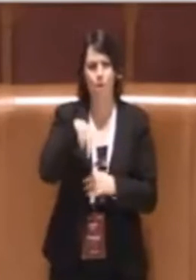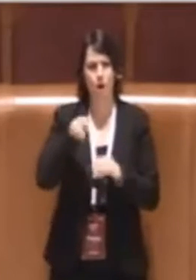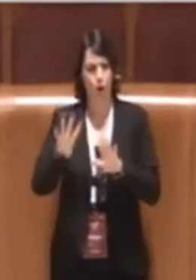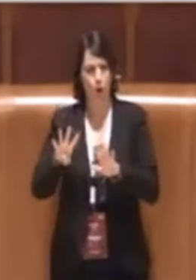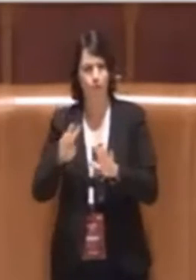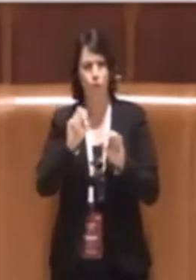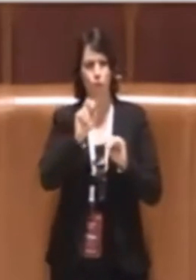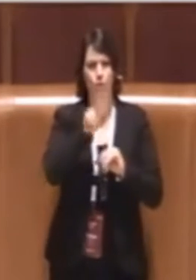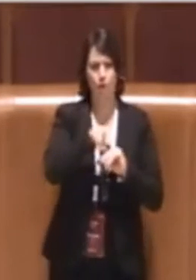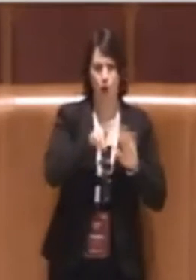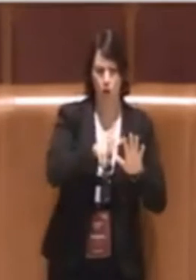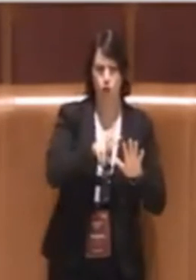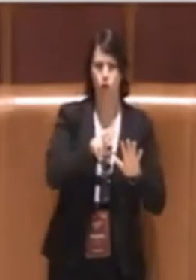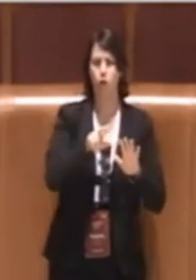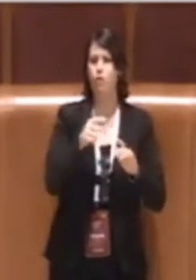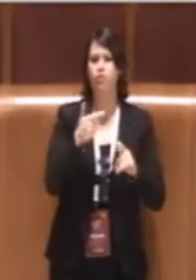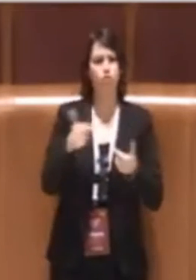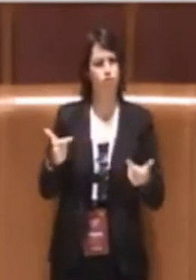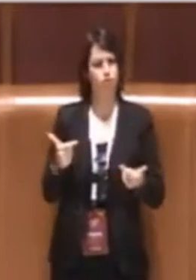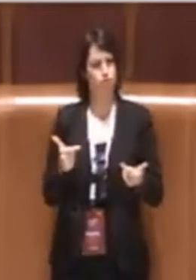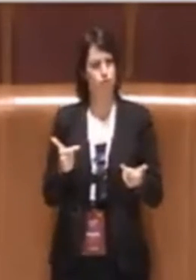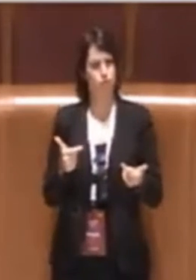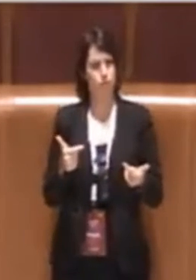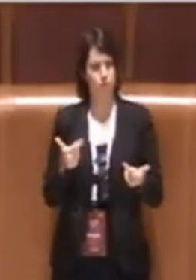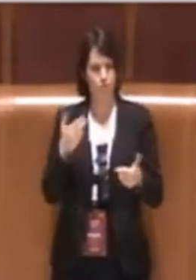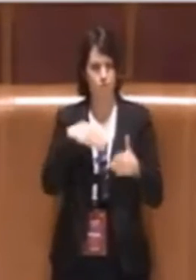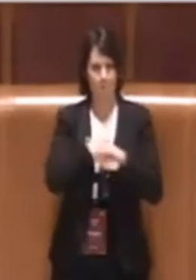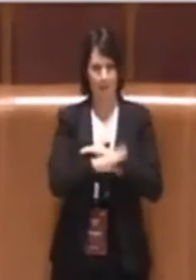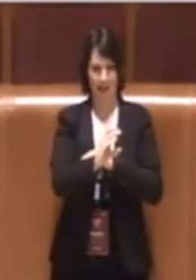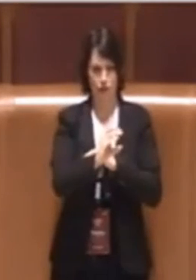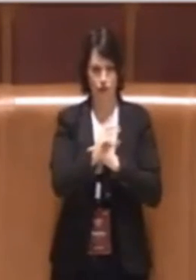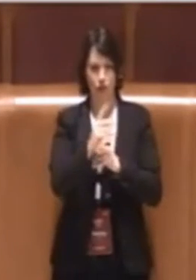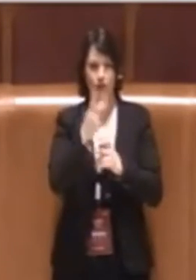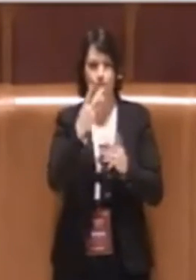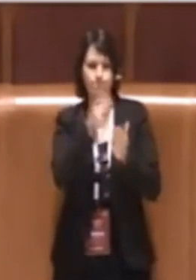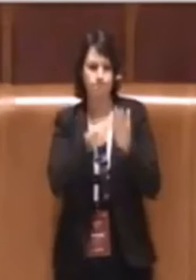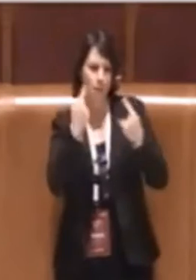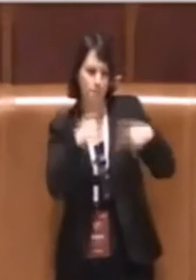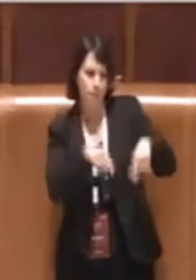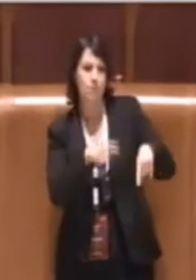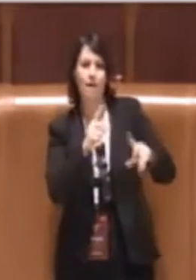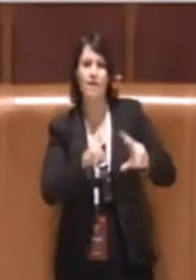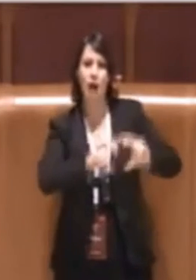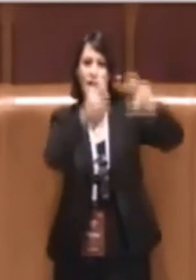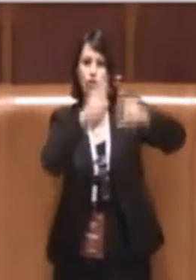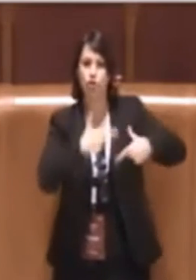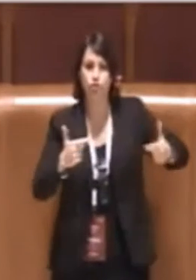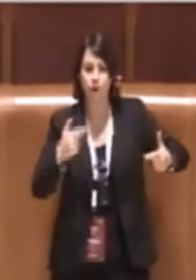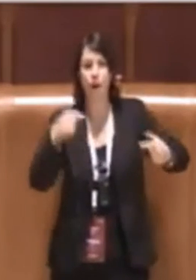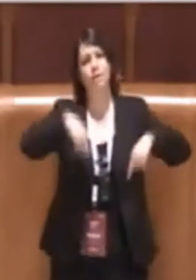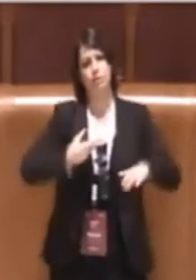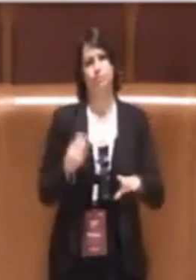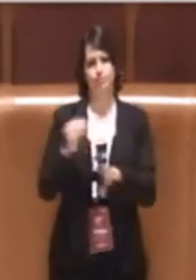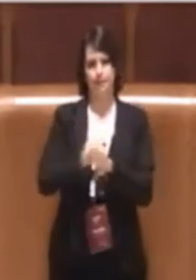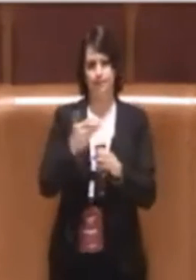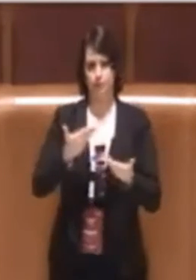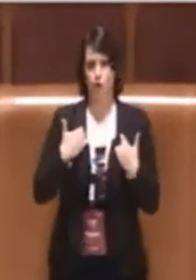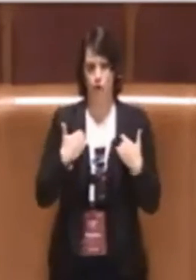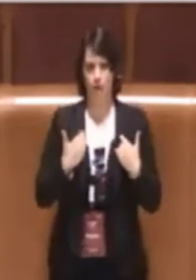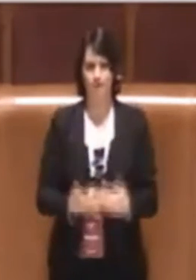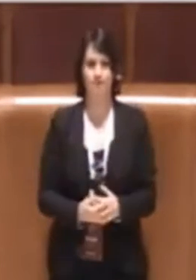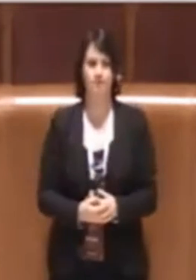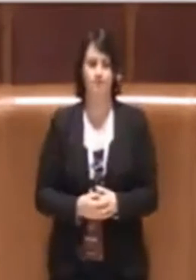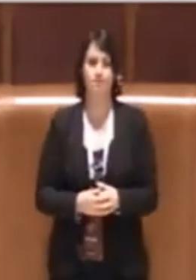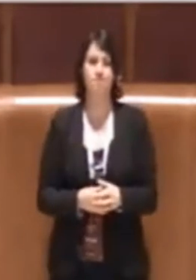in che epoca nasce la programmazione della metro C, ma non è stato previsto di renderla accessibile. Quindi ecco, oggi dopo un